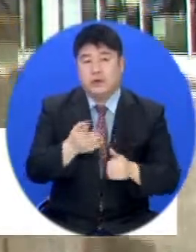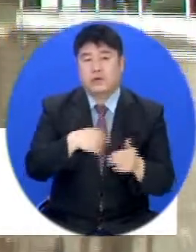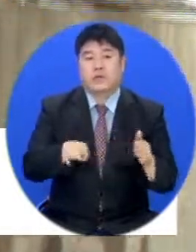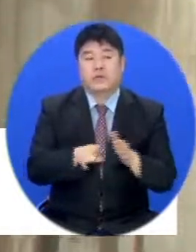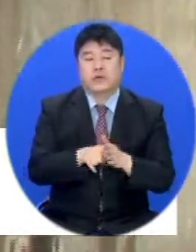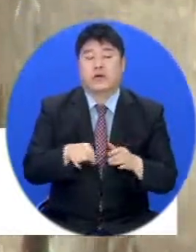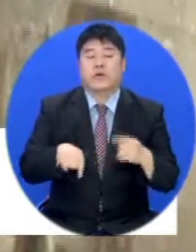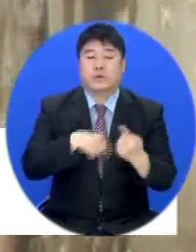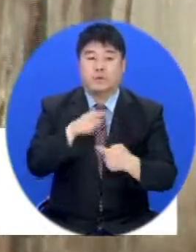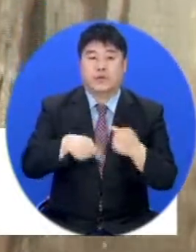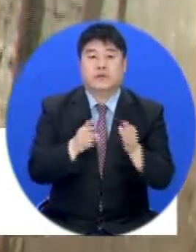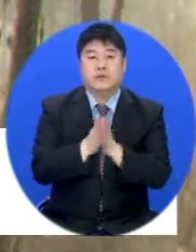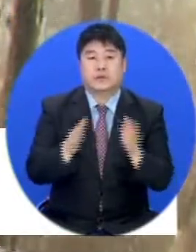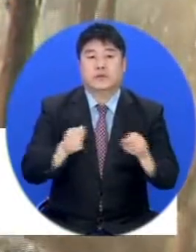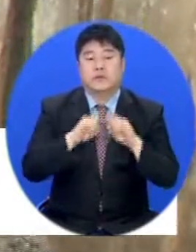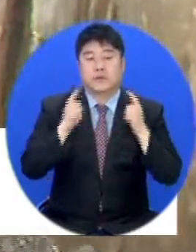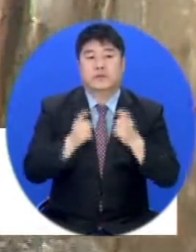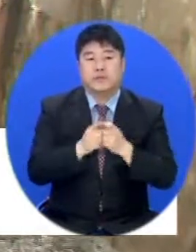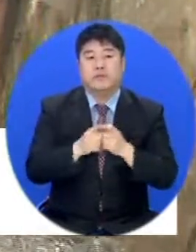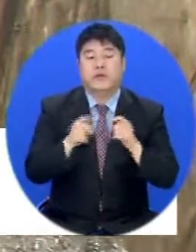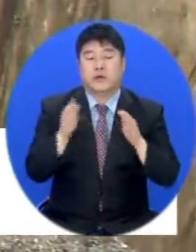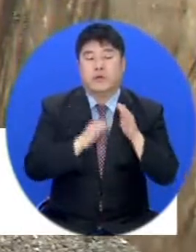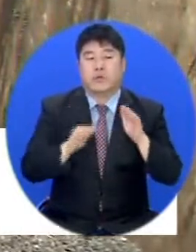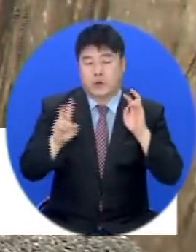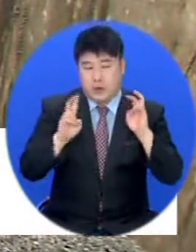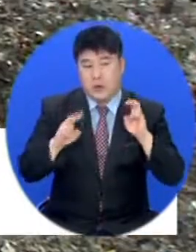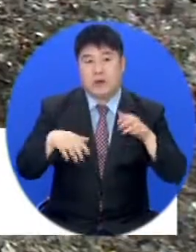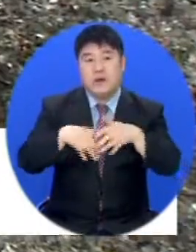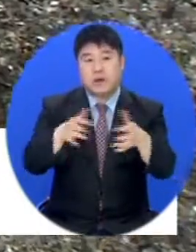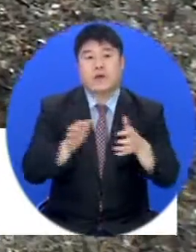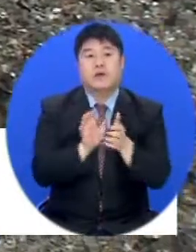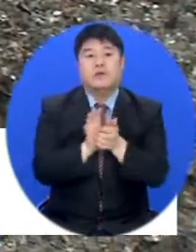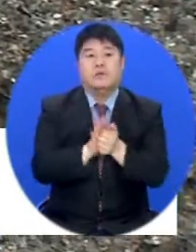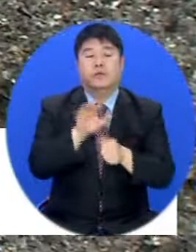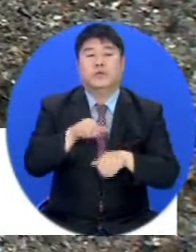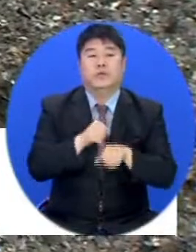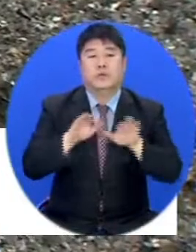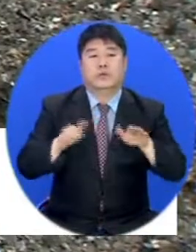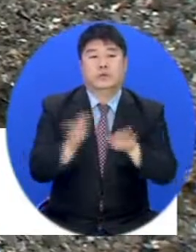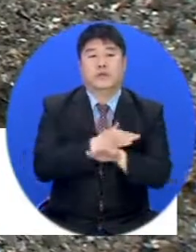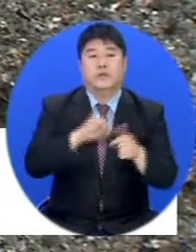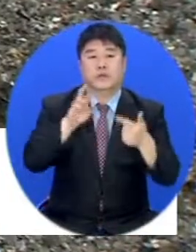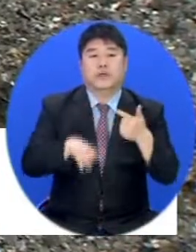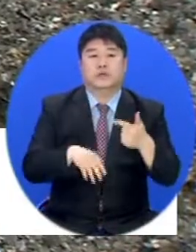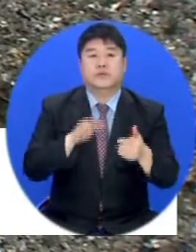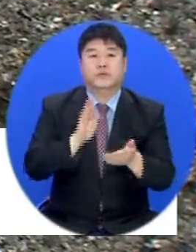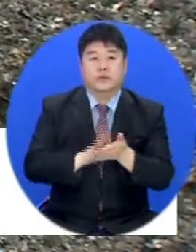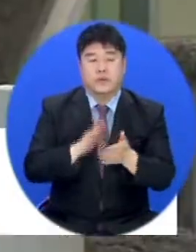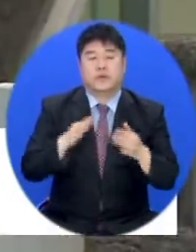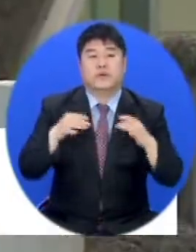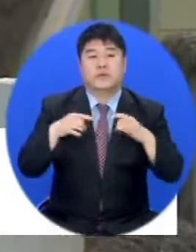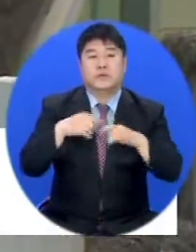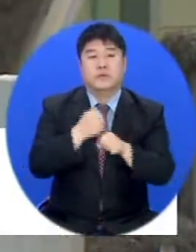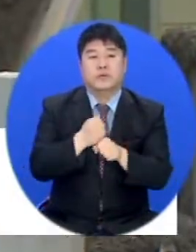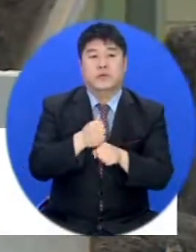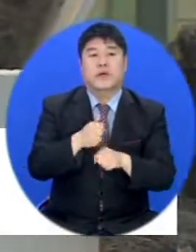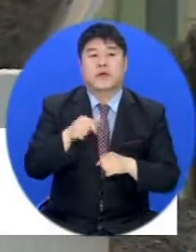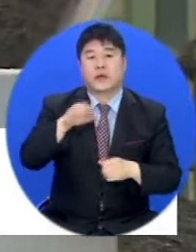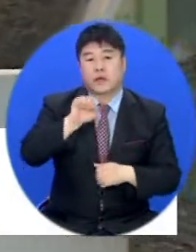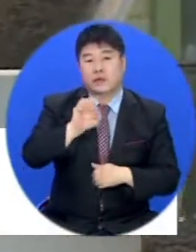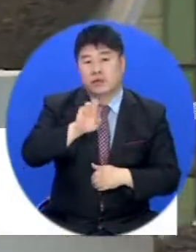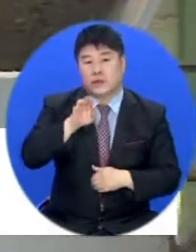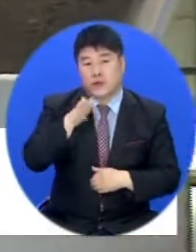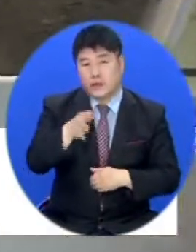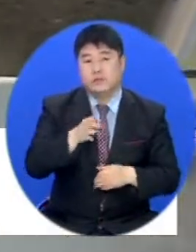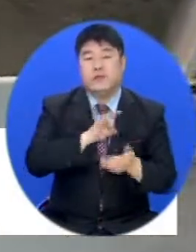시작했습니다. 민관협력 거버넌스 위원회는 오늘부터 나주 열병합발전소에 고형 폐기물 연료인